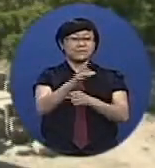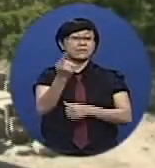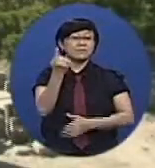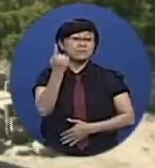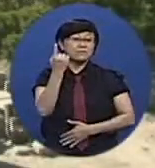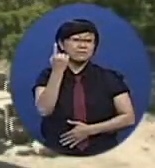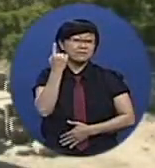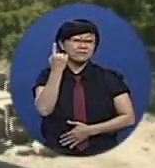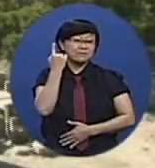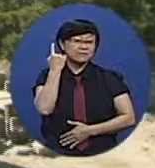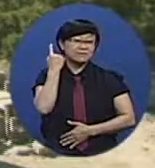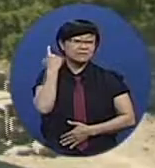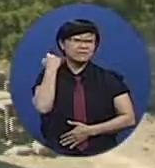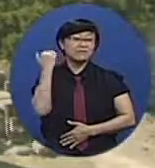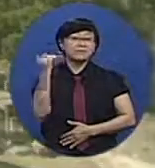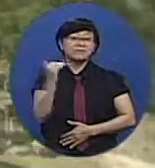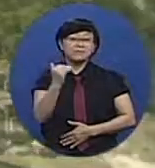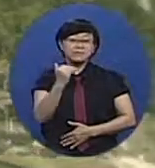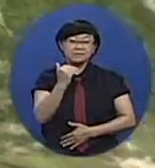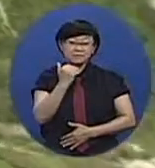사람 어제는